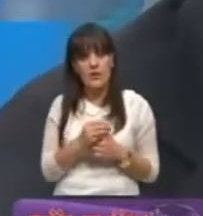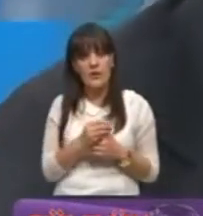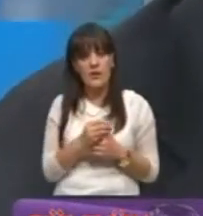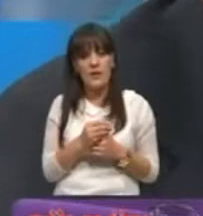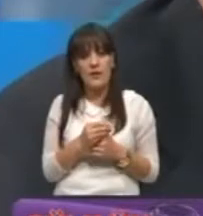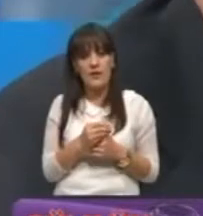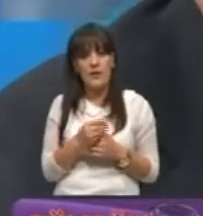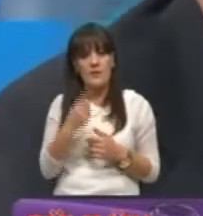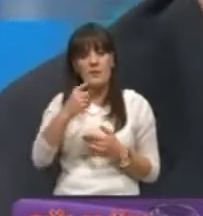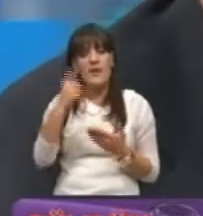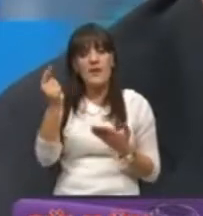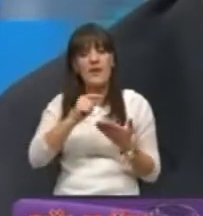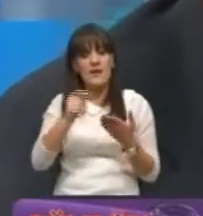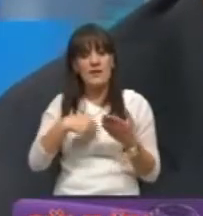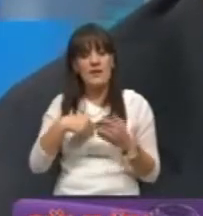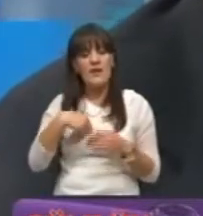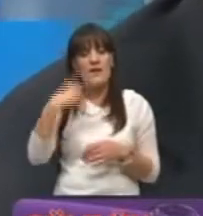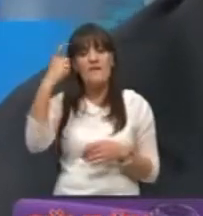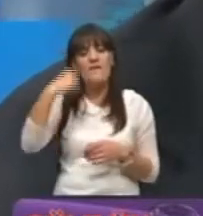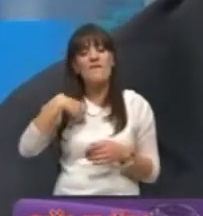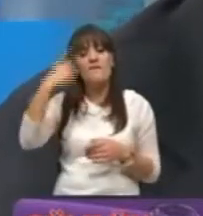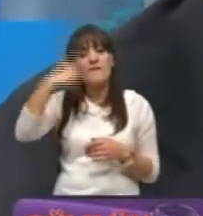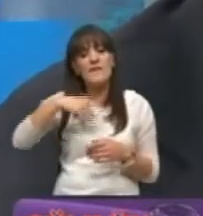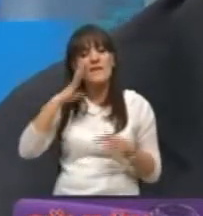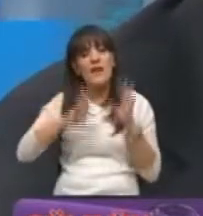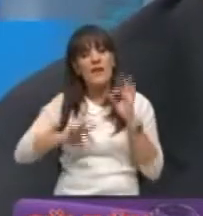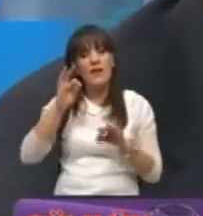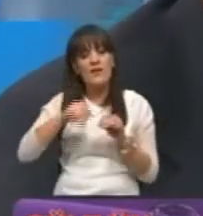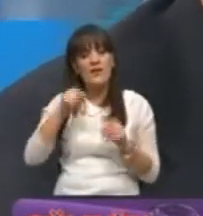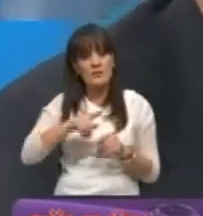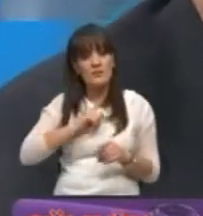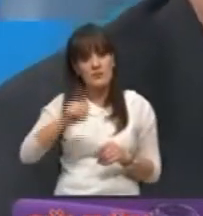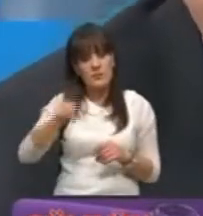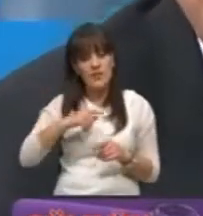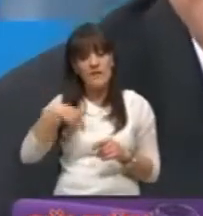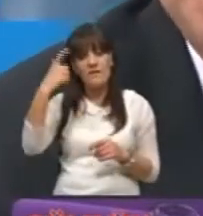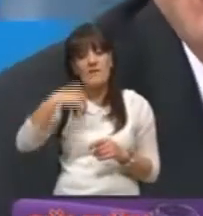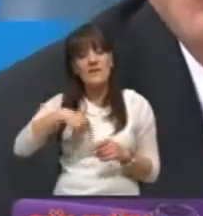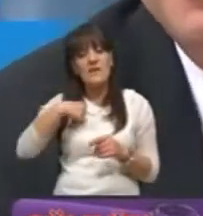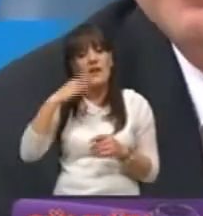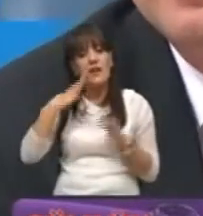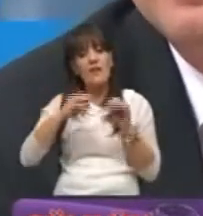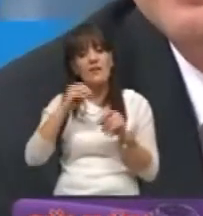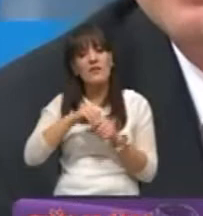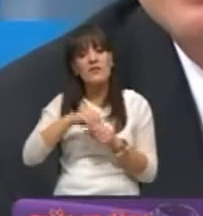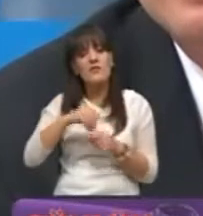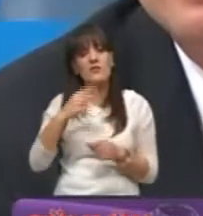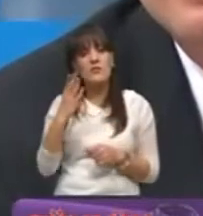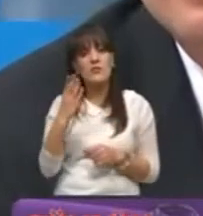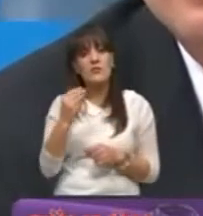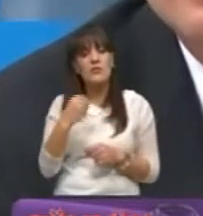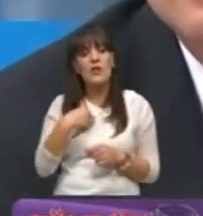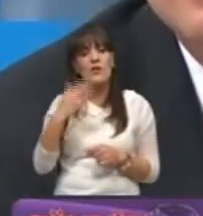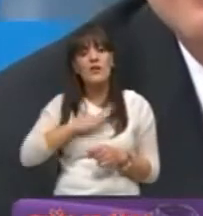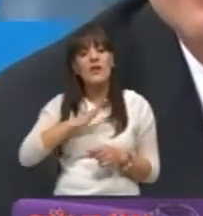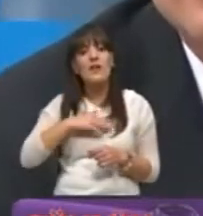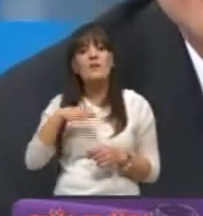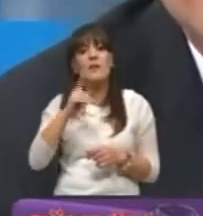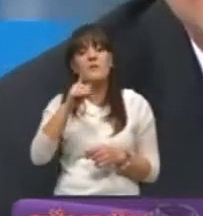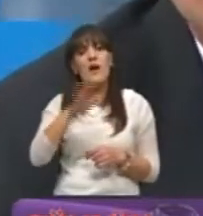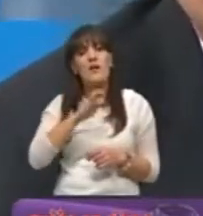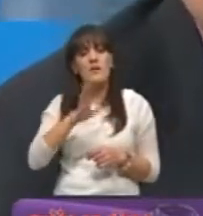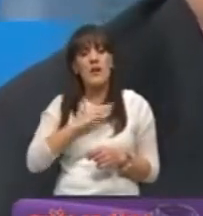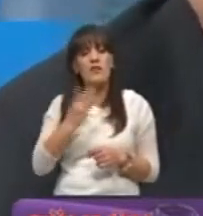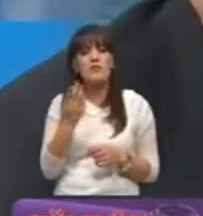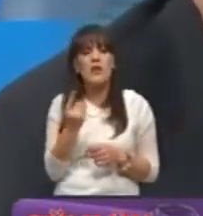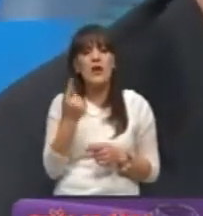bir reçete yazıldı ve fizik tedavi. Şu anda fizik tedavi için de hani Çok dayanılmaz bir ağrım yok. Hafif